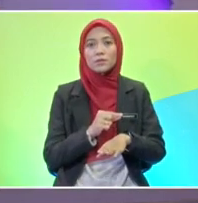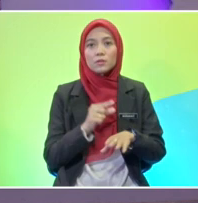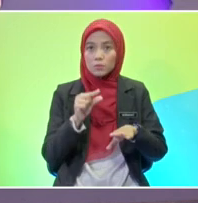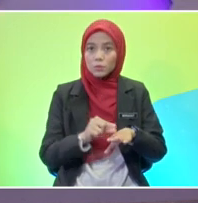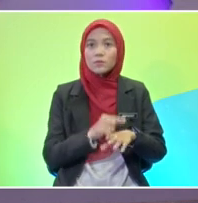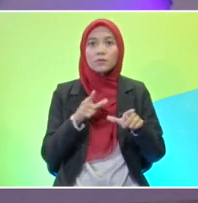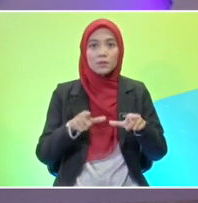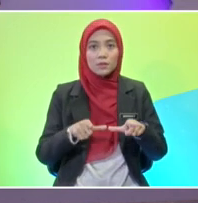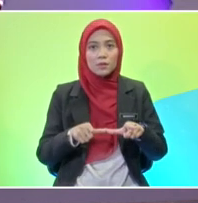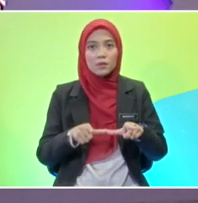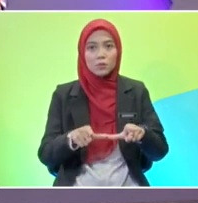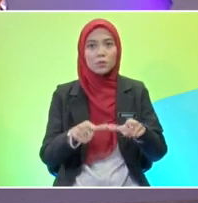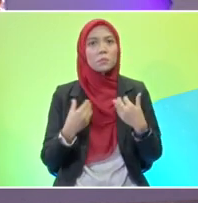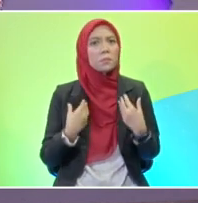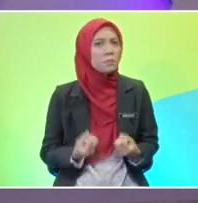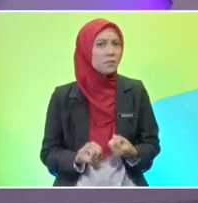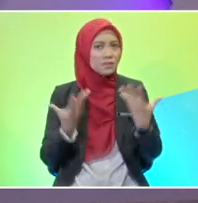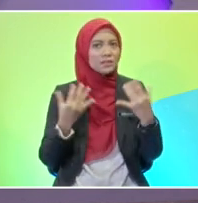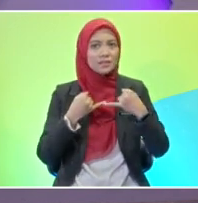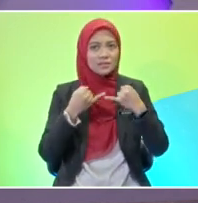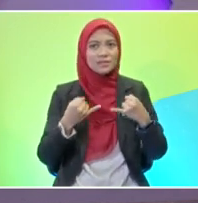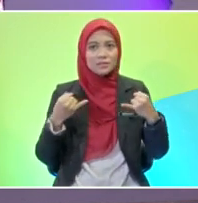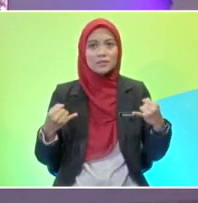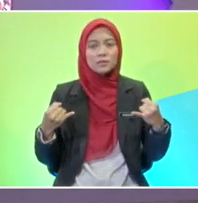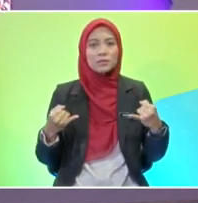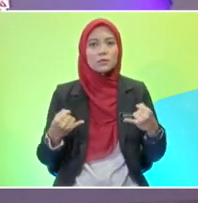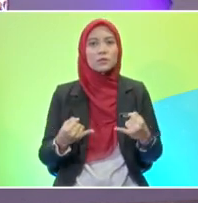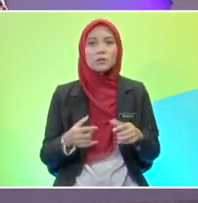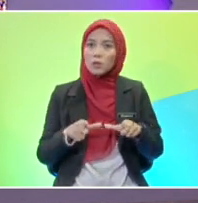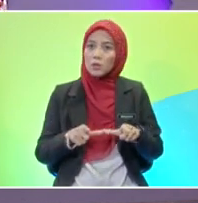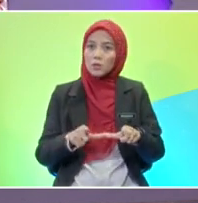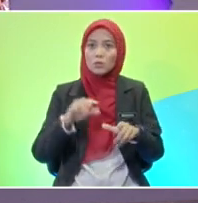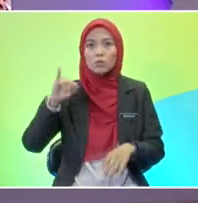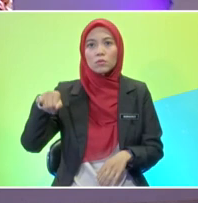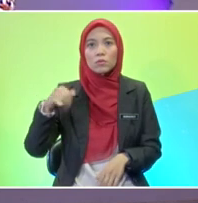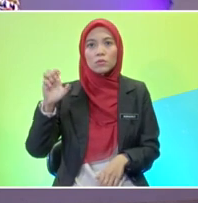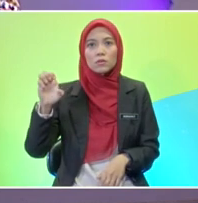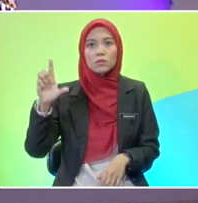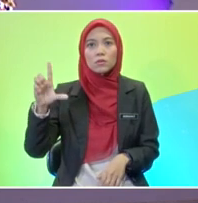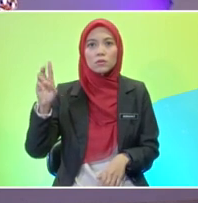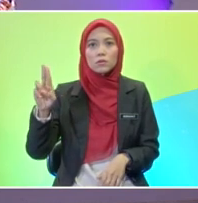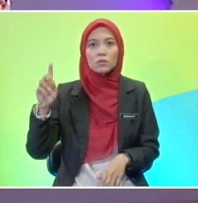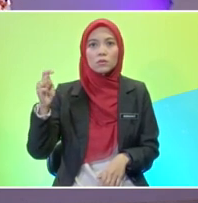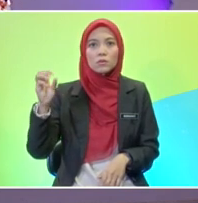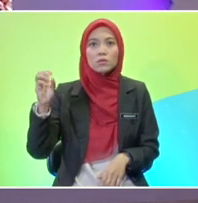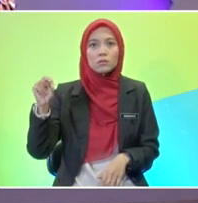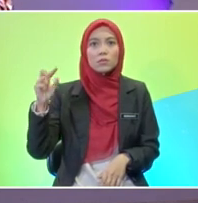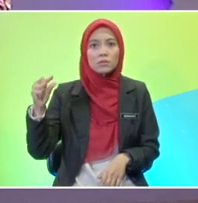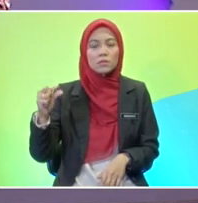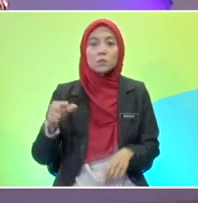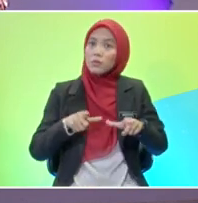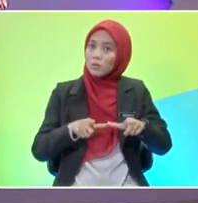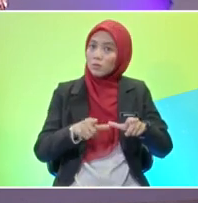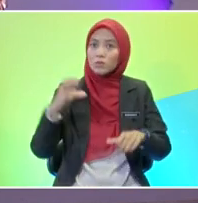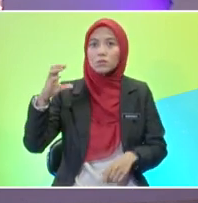dan kayunya ada banyak jenis Oke kita kayu saja lutung kita ada kayu Mall ada kayu jengat dan